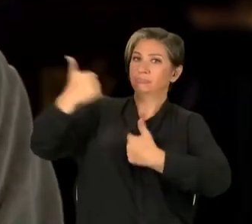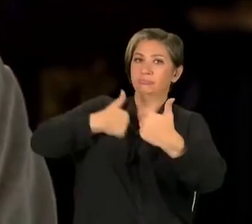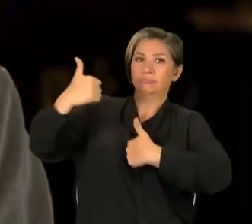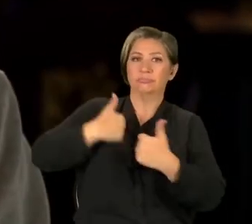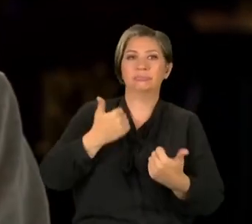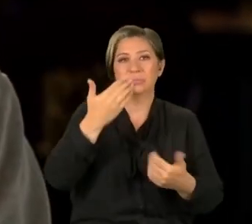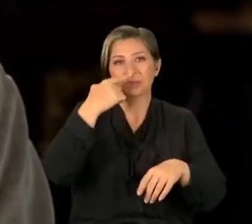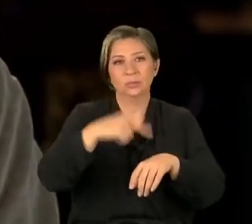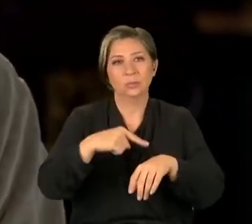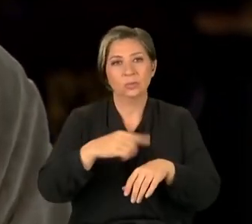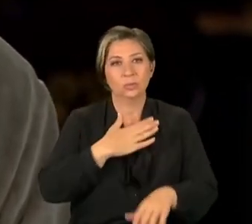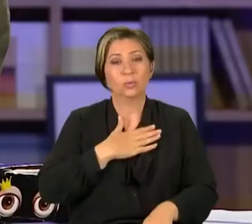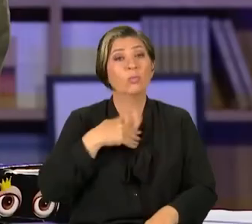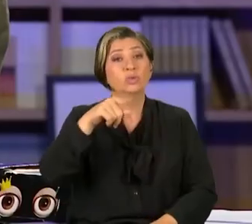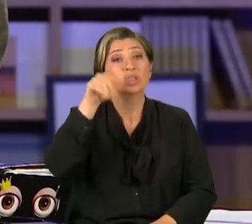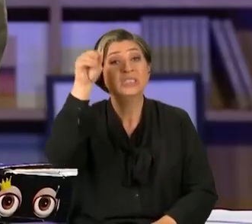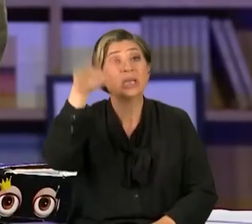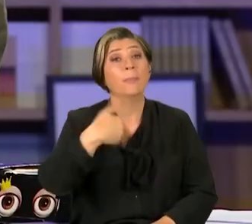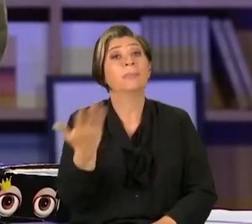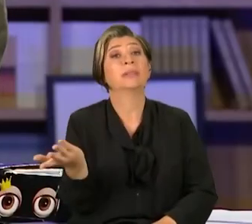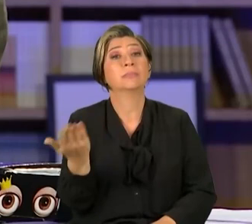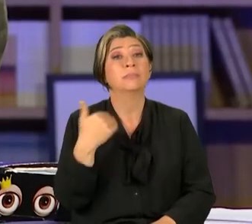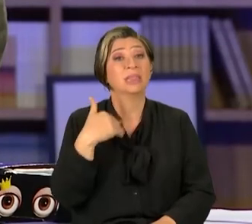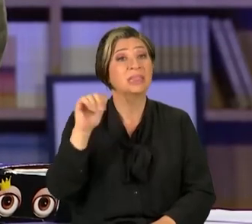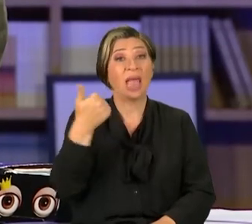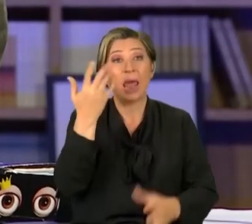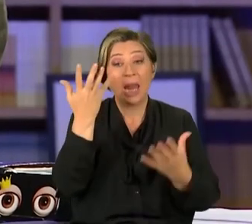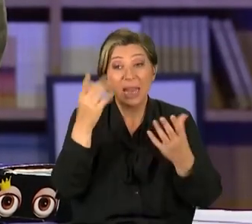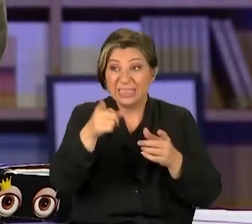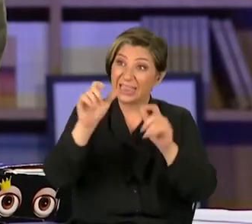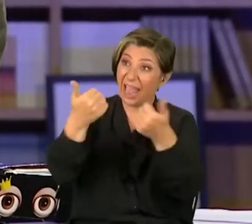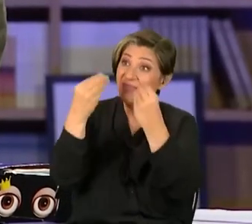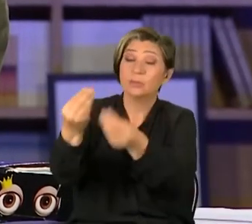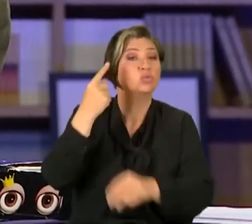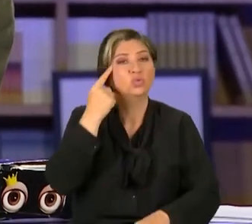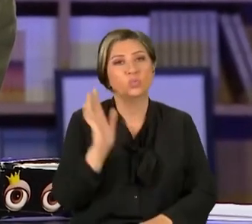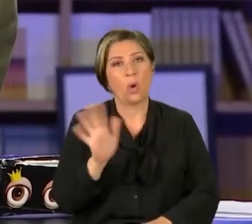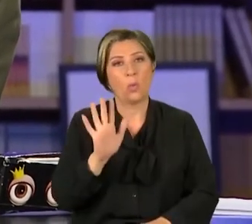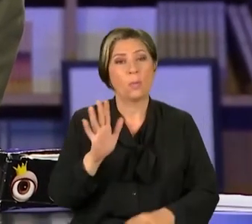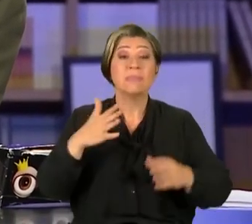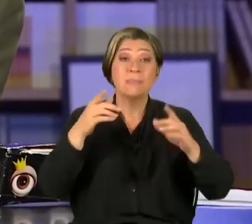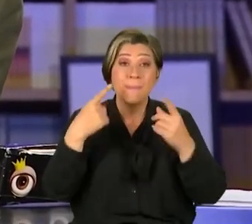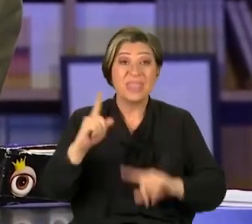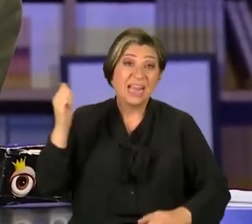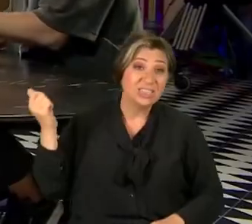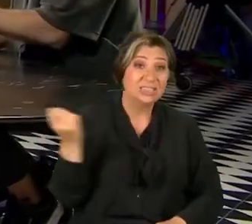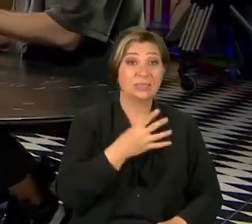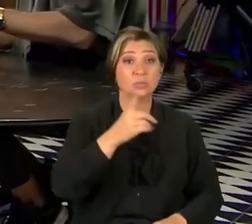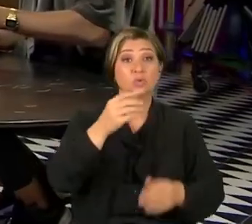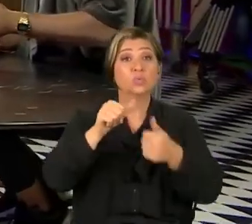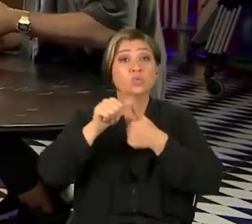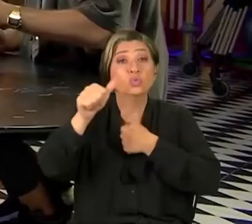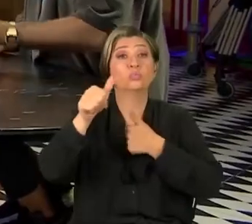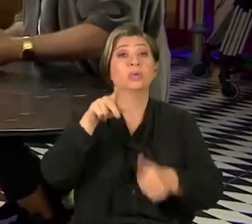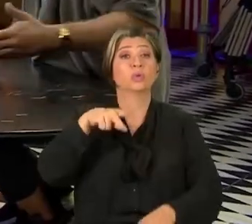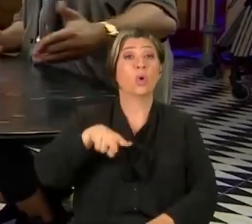bizi çarpımıza inanıyoruz mesela bunun için çağırmadım Ben yeteri kadar değer gördüğünüzü düşünmüyorum çünkü binlerce kişilik